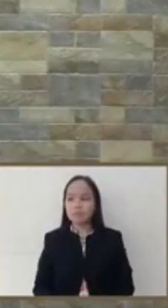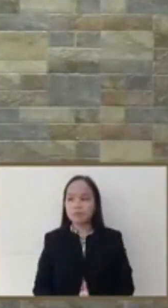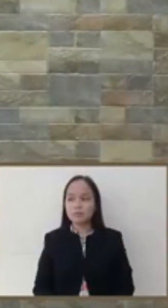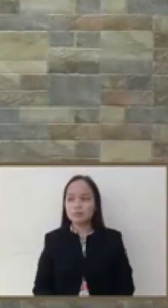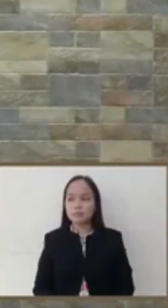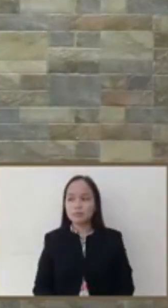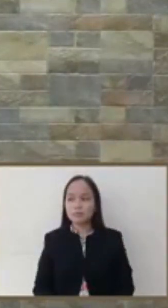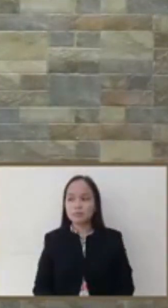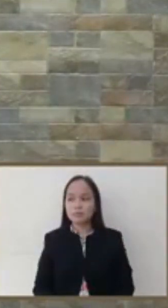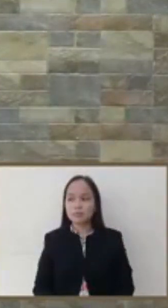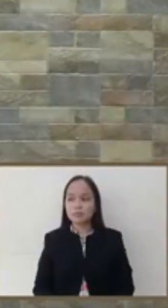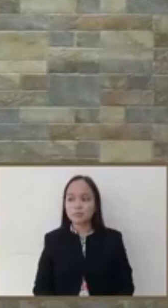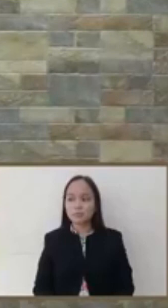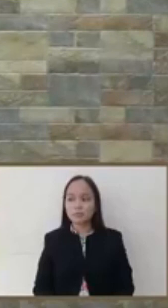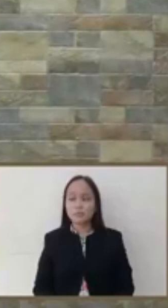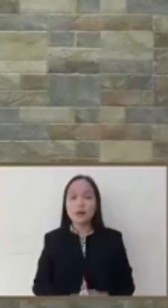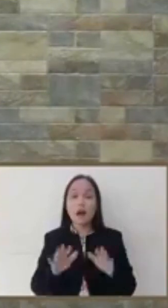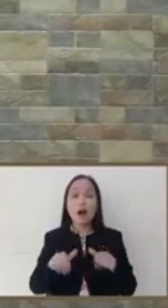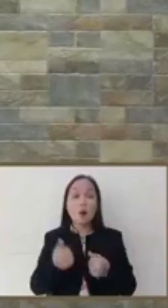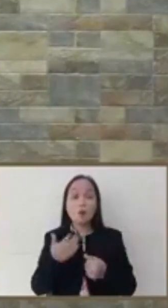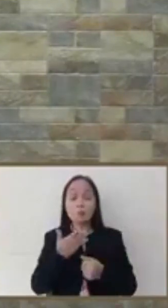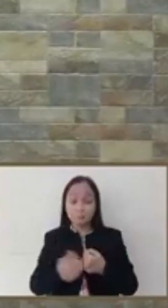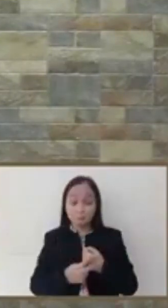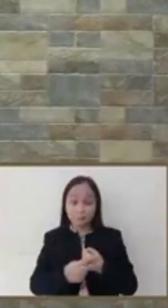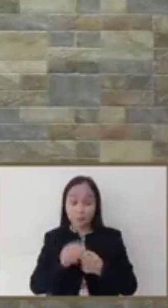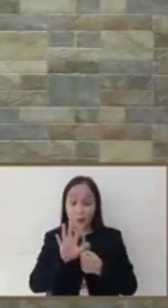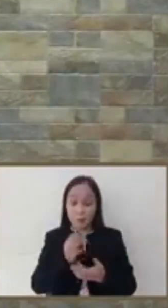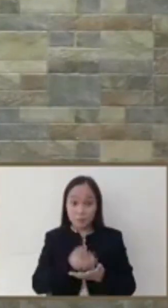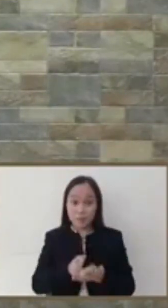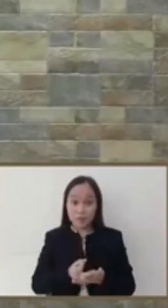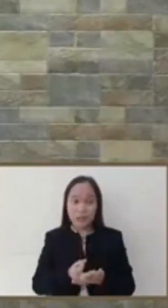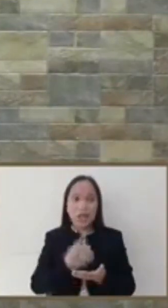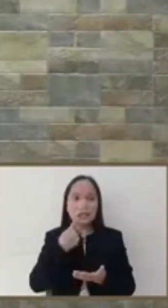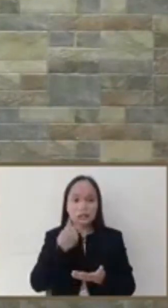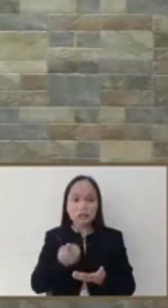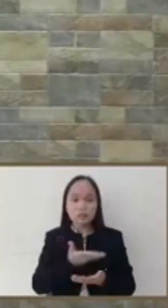Alright? How you keep your money will tell you how you keep your faith.